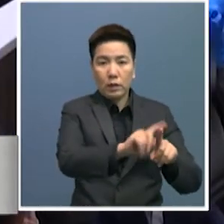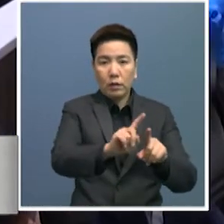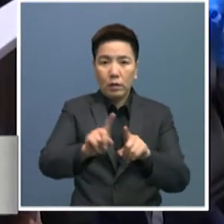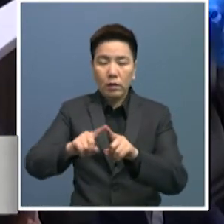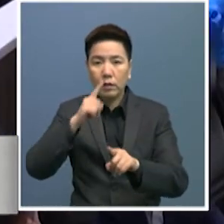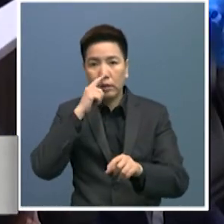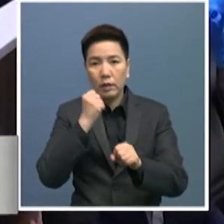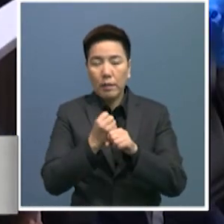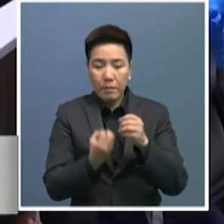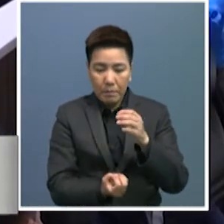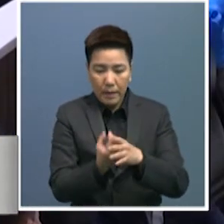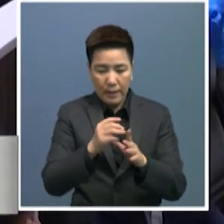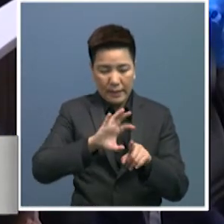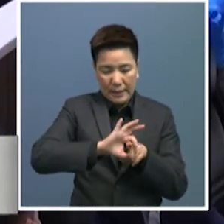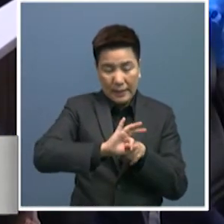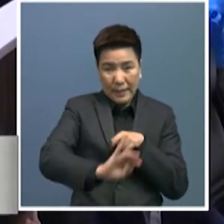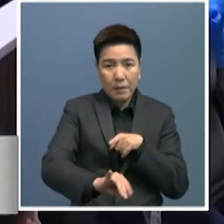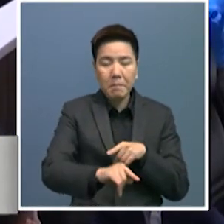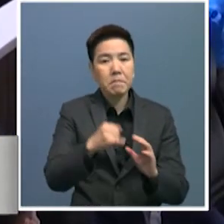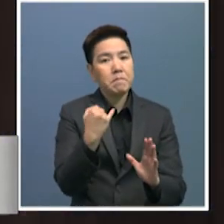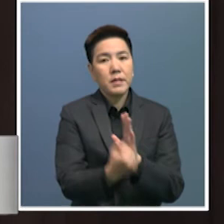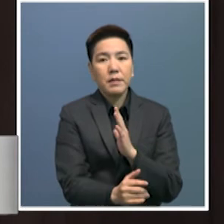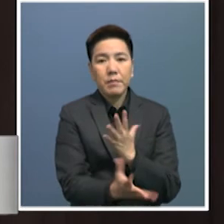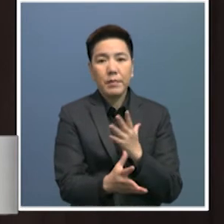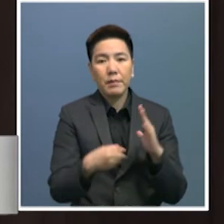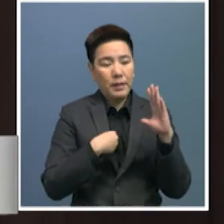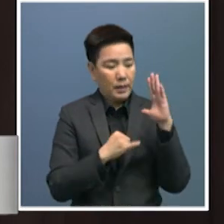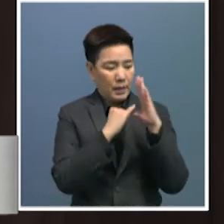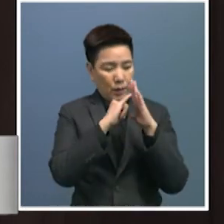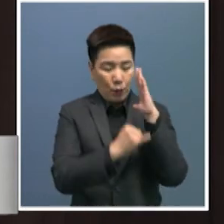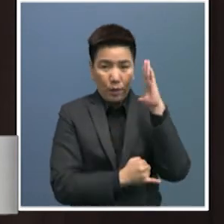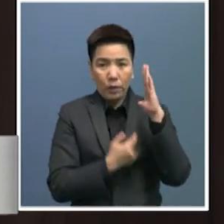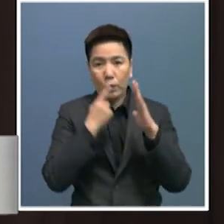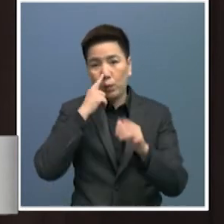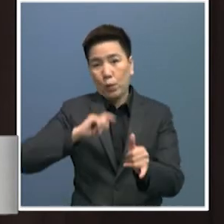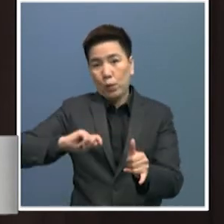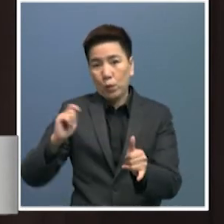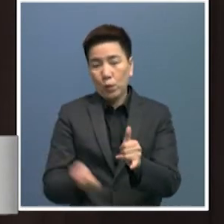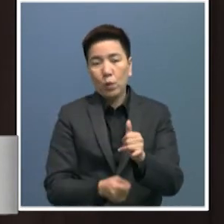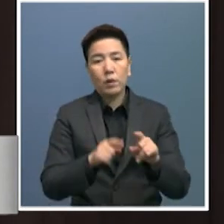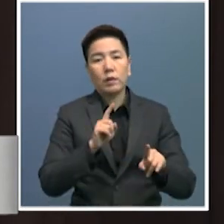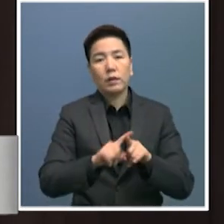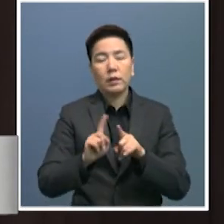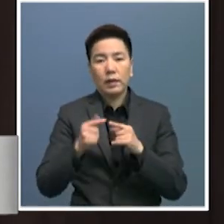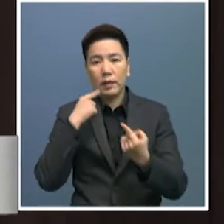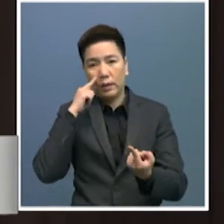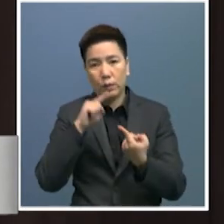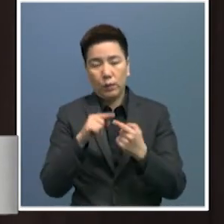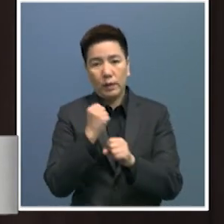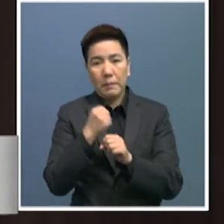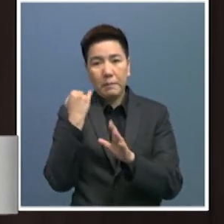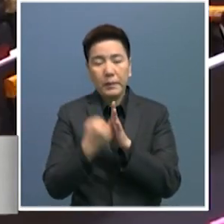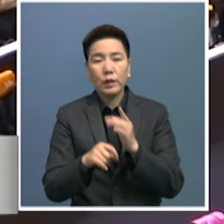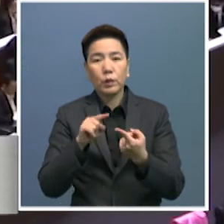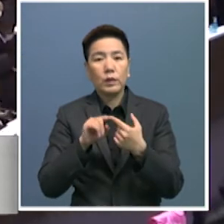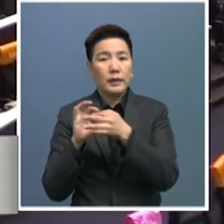ท้องที่ที่ทำการเศษพืชกระท่อมแล้วไม่มีความผิดนอกจากนี้ก็ยกเลิกบทกำหนดโทษรวมถึงอัตราโทษเกี่ยวกับความผิดพืช